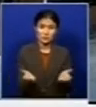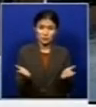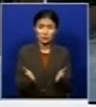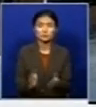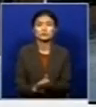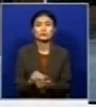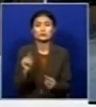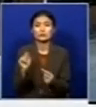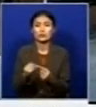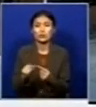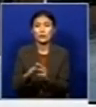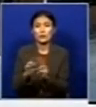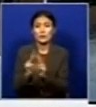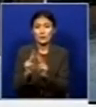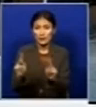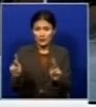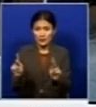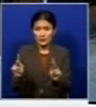วิสามัญ